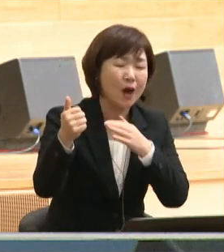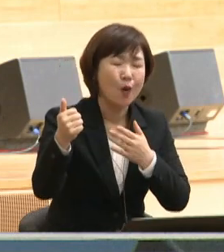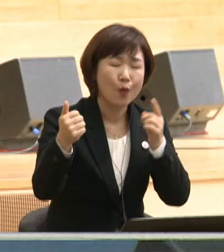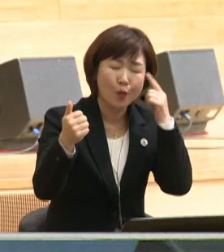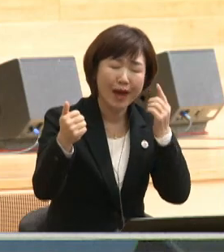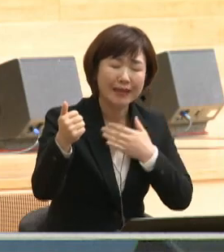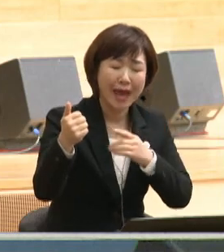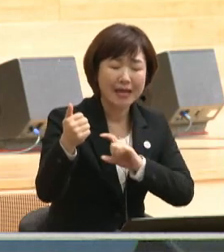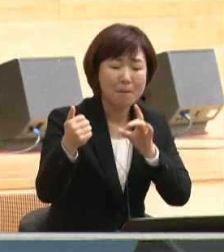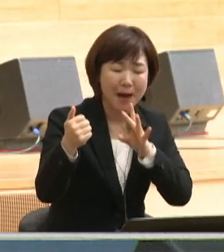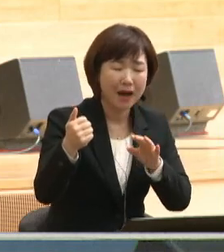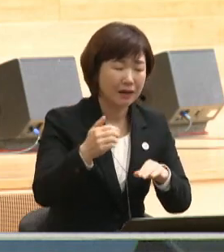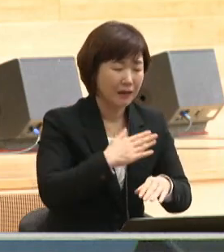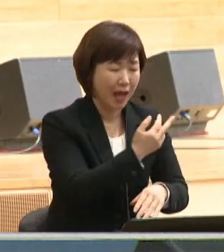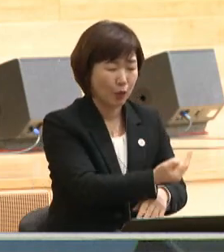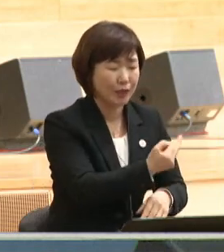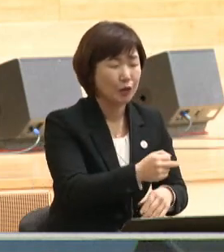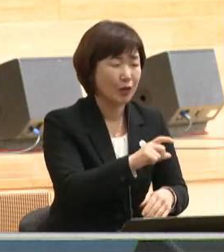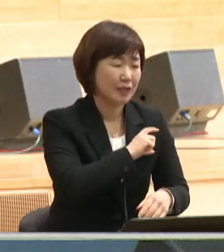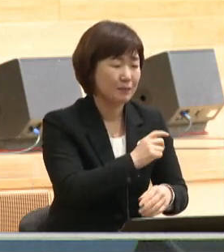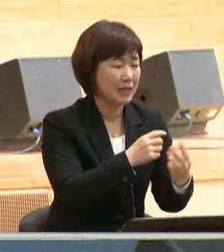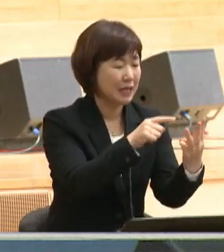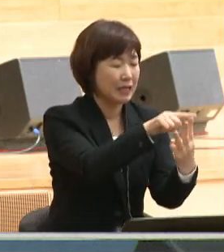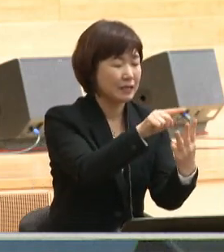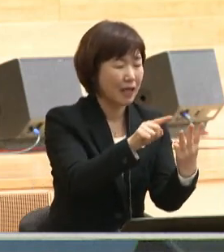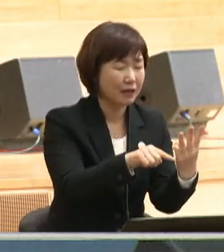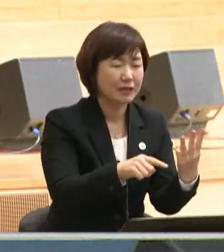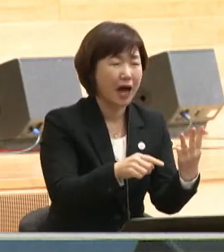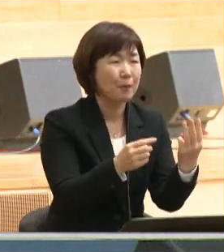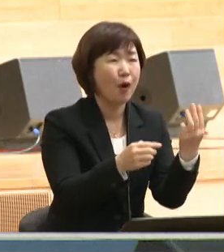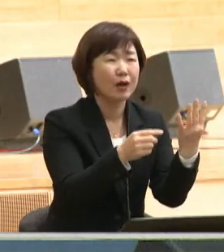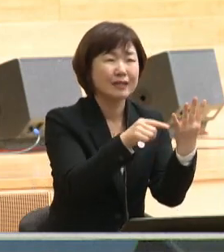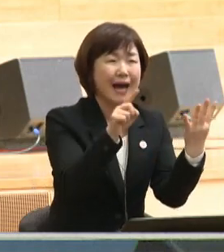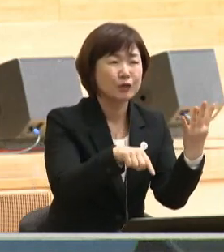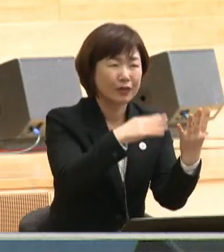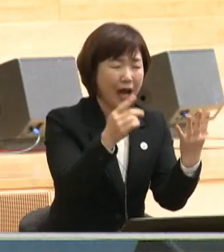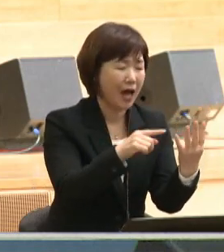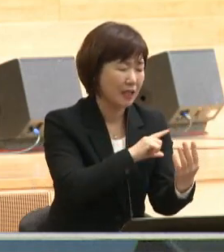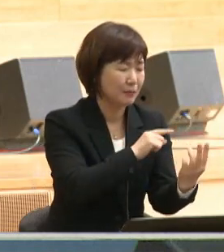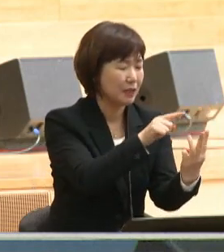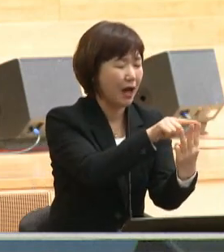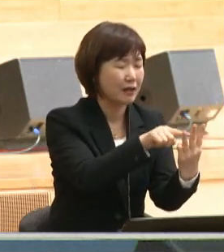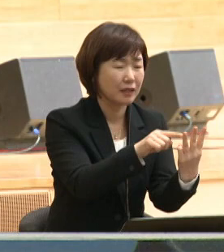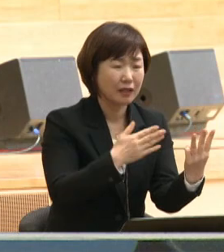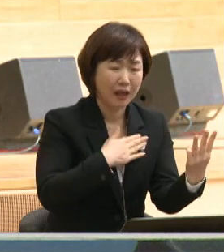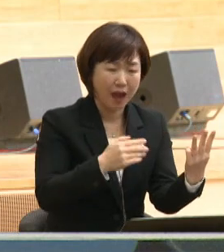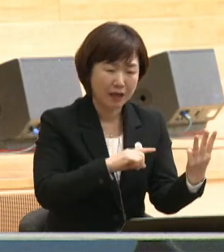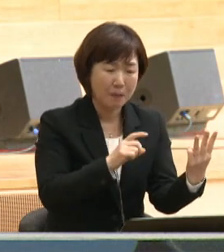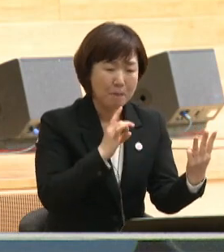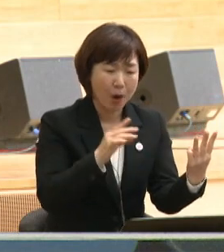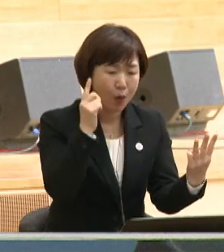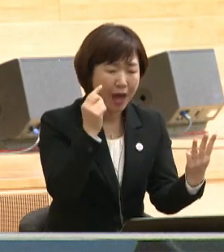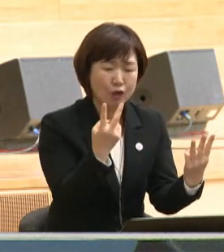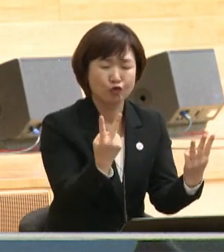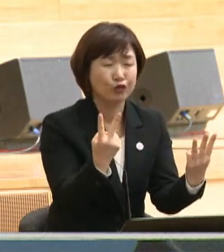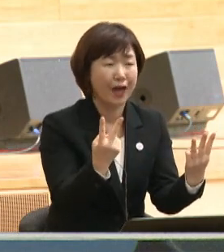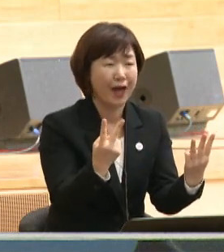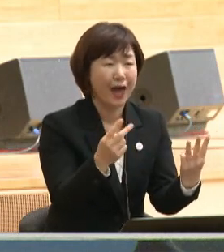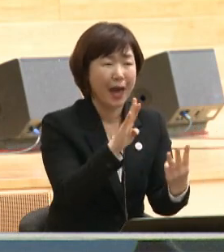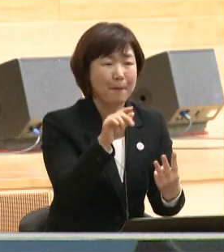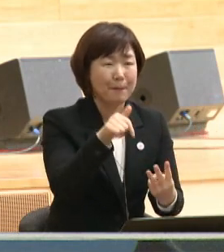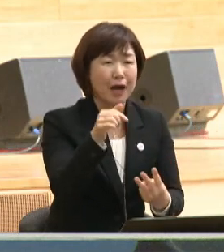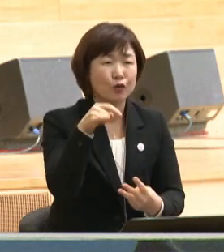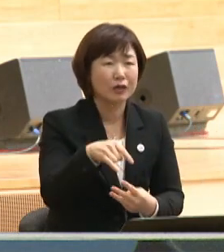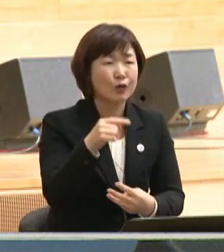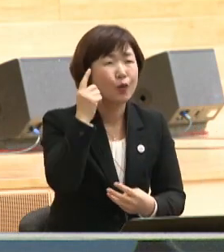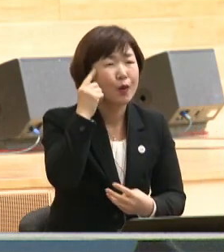이렇게 지었냐고 내 동생도 이름 석자고 사촌들 모두 이름 석잔데 왜 내 이름만 이렇게 지었느냐고 속상한